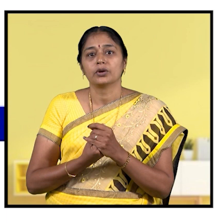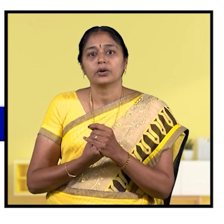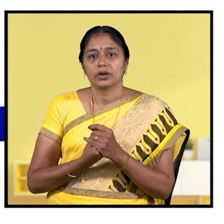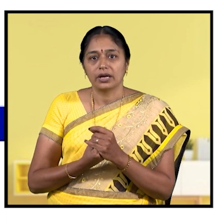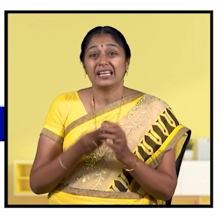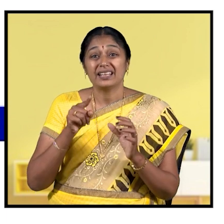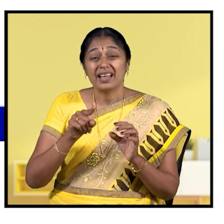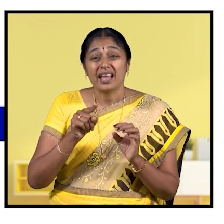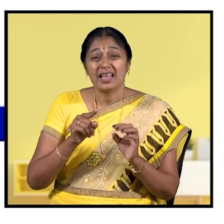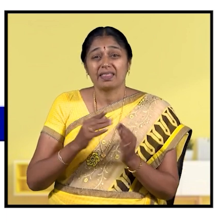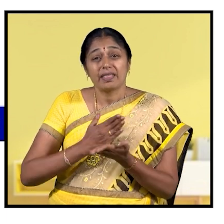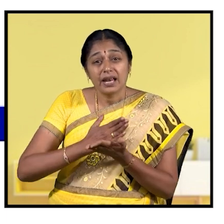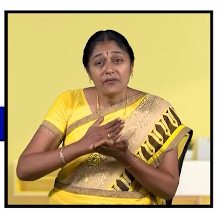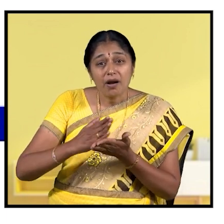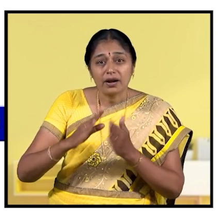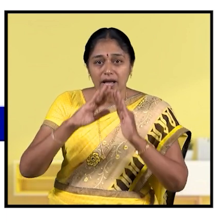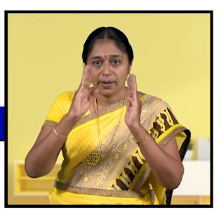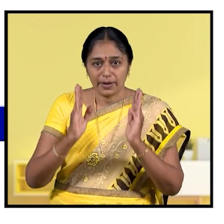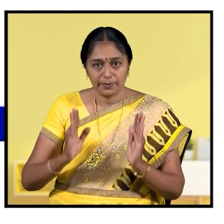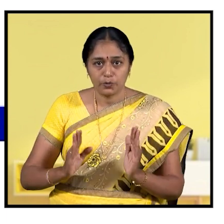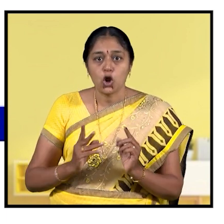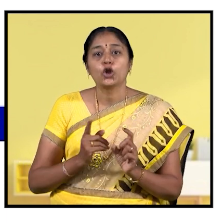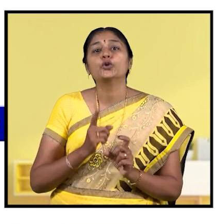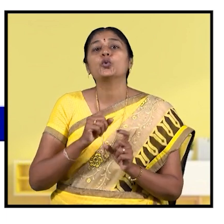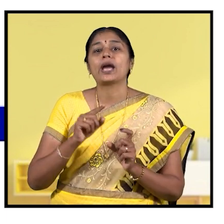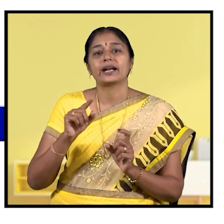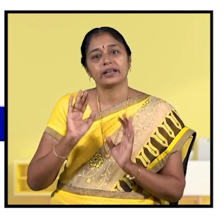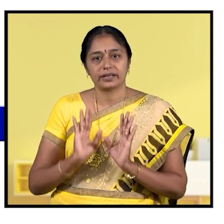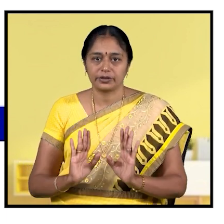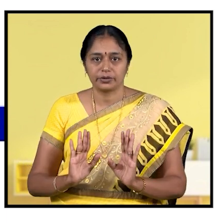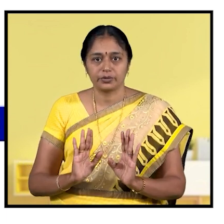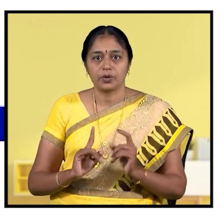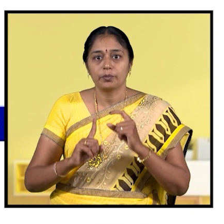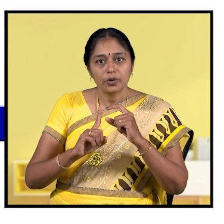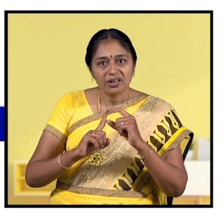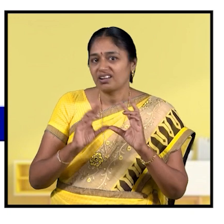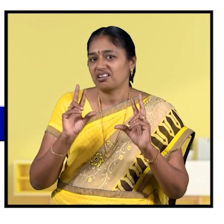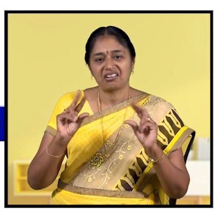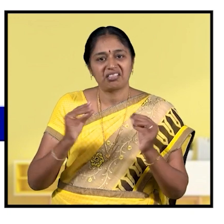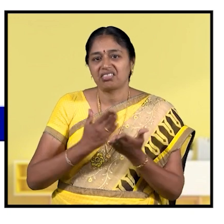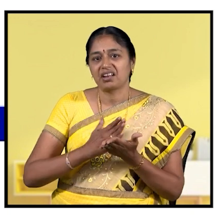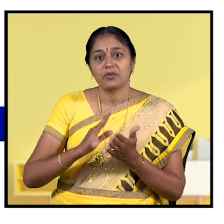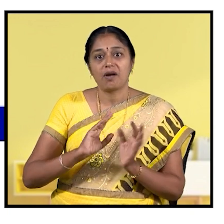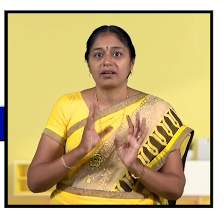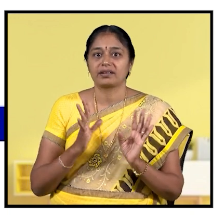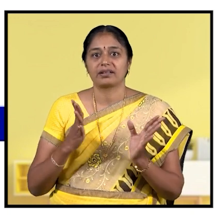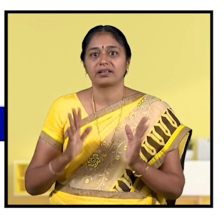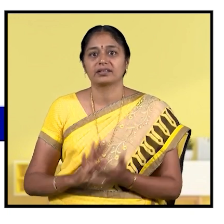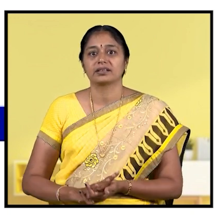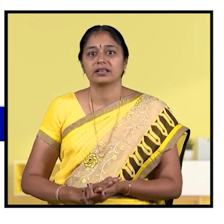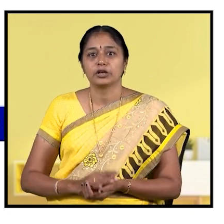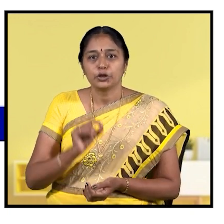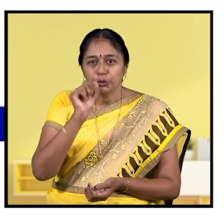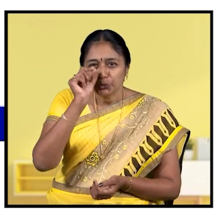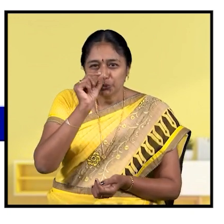தெளிவாக அதனுடைய அமைப்புகள்லாம் இருக்கும், ஆனால் ப்ரோகரியாட்டில் வந்து செல் அமைப்பு அவ்வளோ தெளிவாக இருக்காது. பாக்டீரியாக்கள் வந்து ப்ரோகரியாட்டிக் வகையை சேர்ந்தது. இந்த பாக்டீரியா வந்து குச்சி,